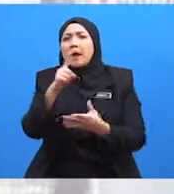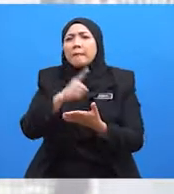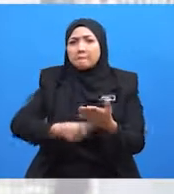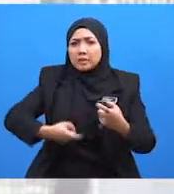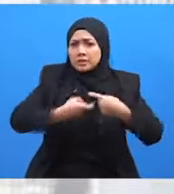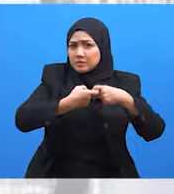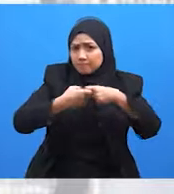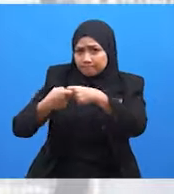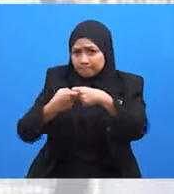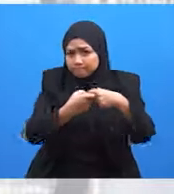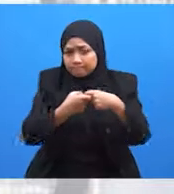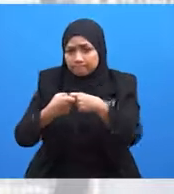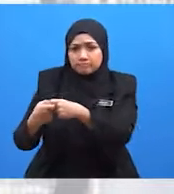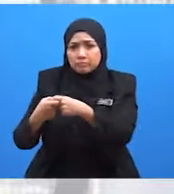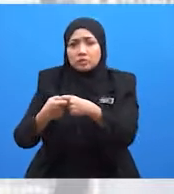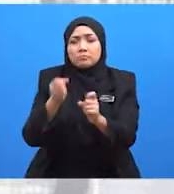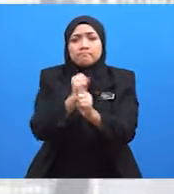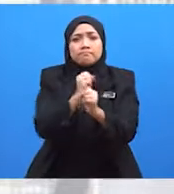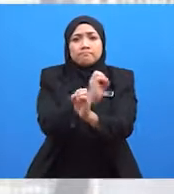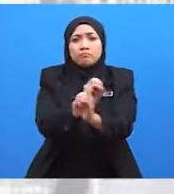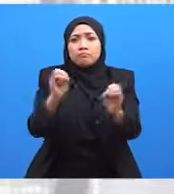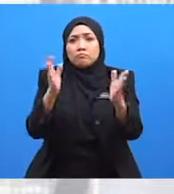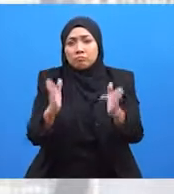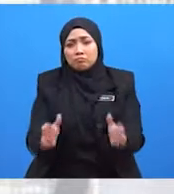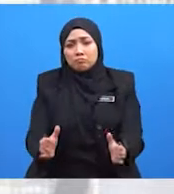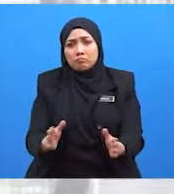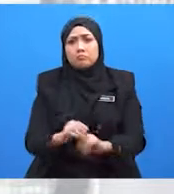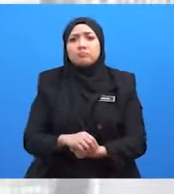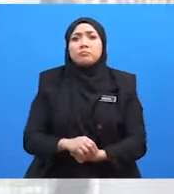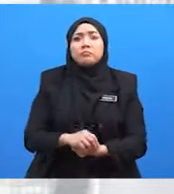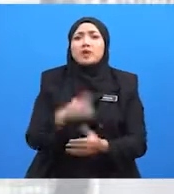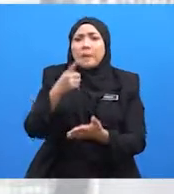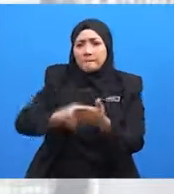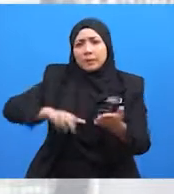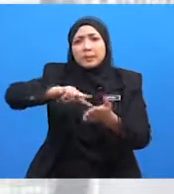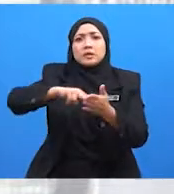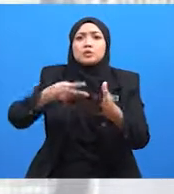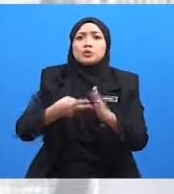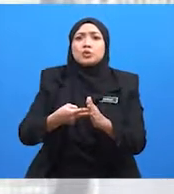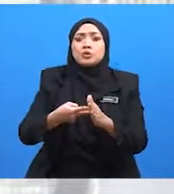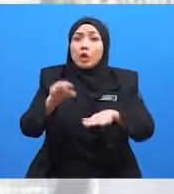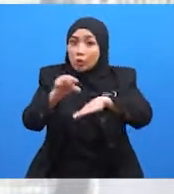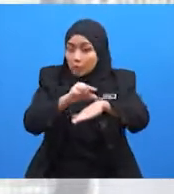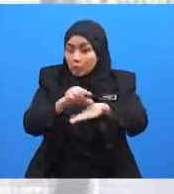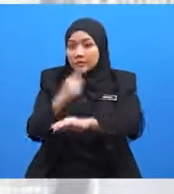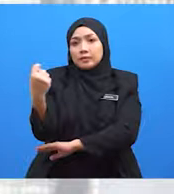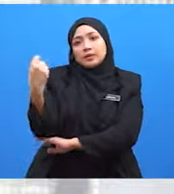pengangguran dengan guna tenaga? Apakah yang dimaksudkan dengan guna